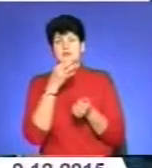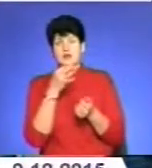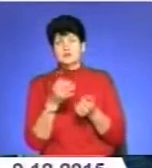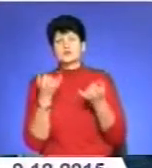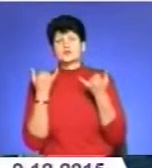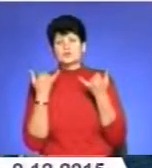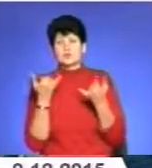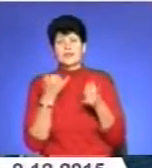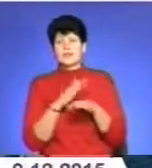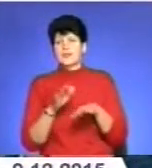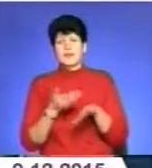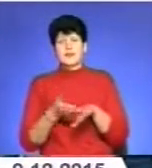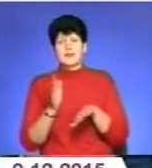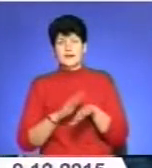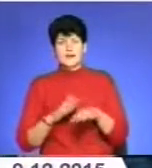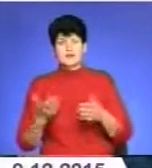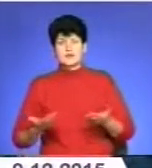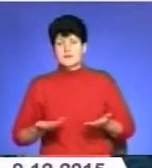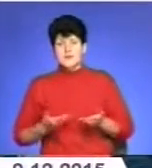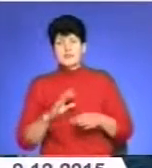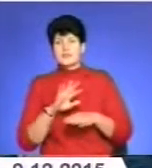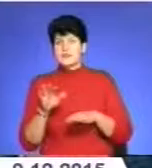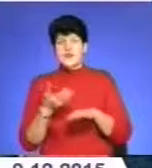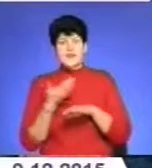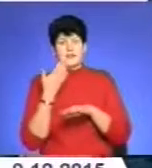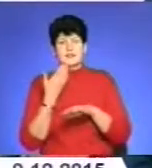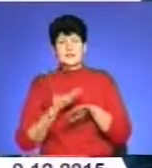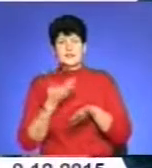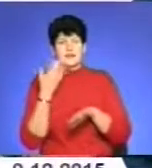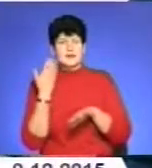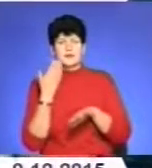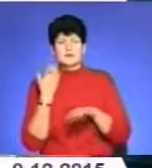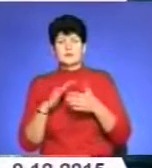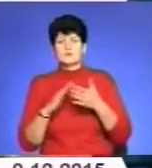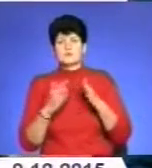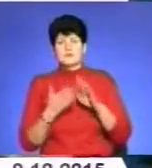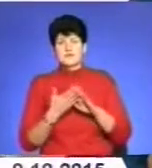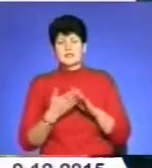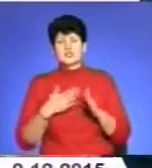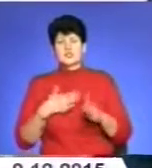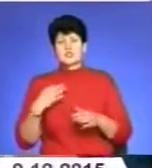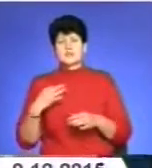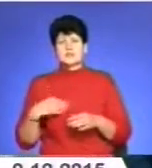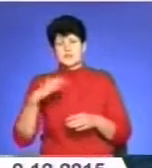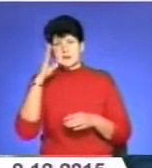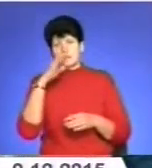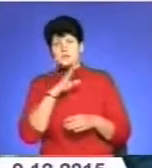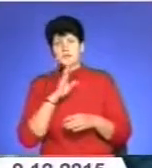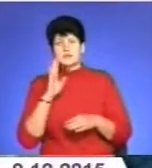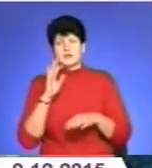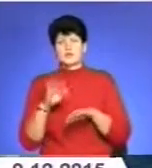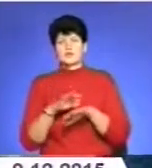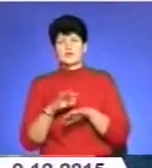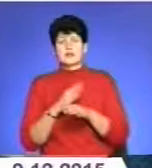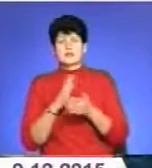життя, нелегкі обставини. І в багатьох обставинах наші сини, батьки, чоловіки